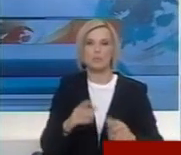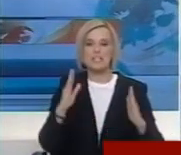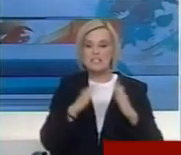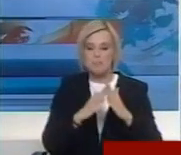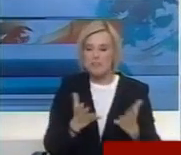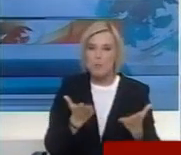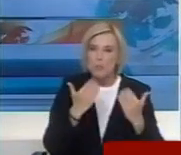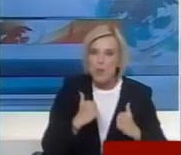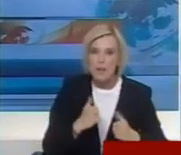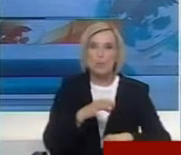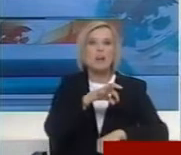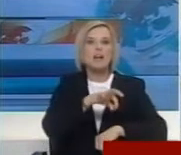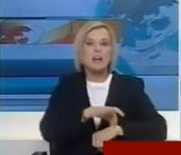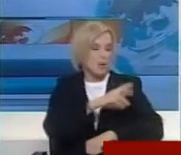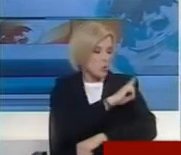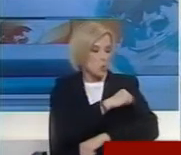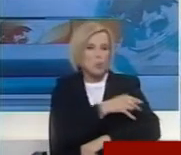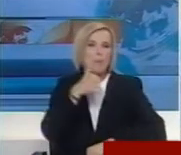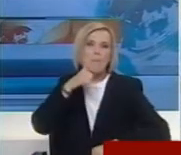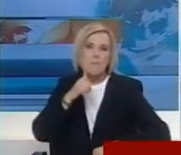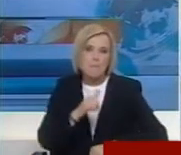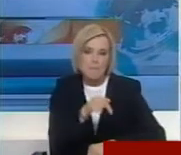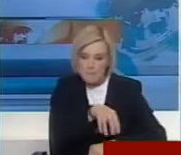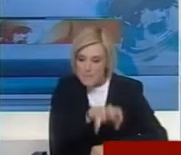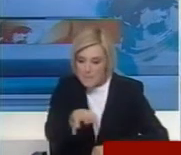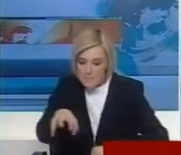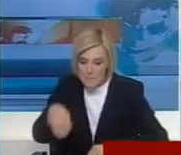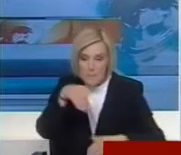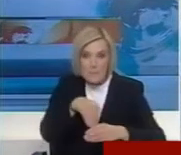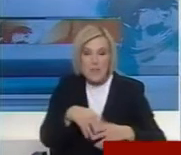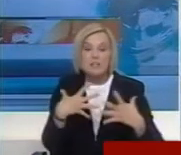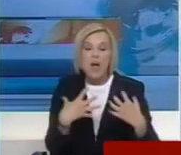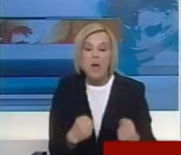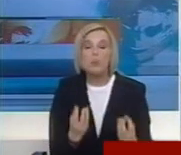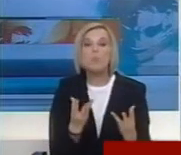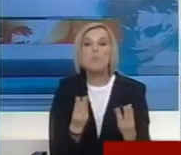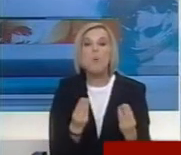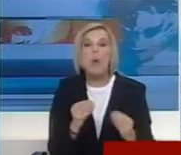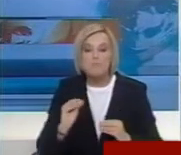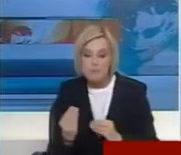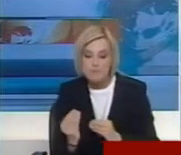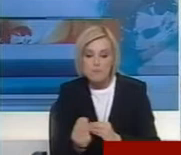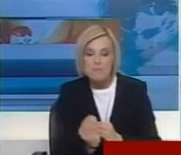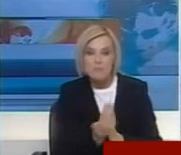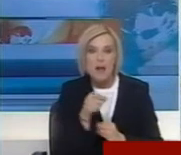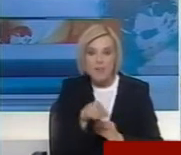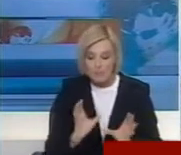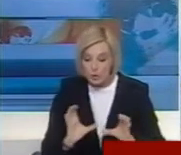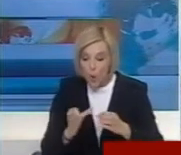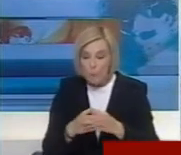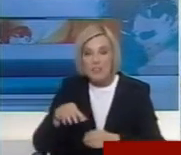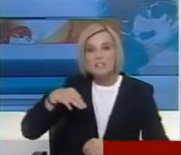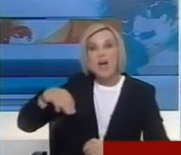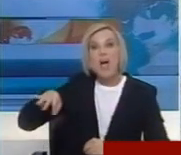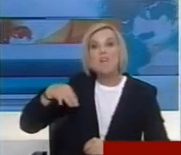δομές χρόνιων πασχόντων, ώστε να ελεγχθεί η διασπορά της νόσου και να προστατευτούν οι συνάνθρωποι μας που ανήκουν σε ομάδες αυξημένου κινδύνου